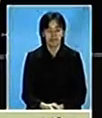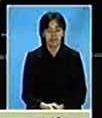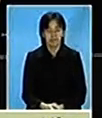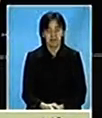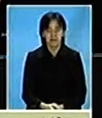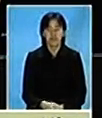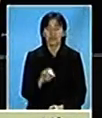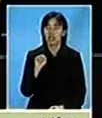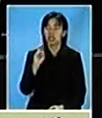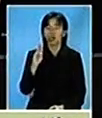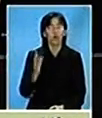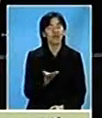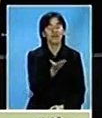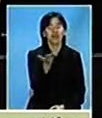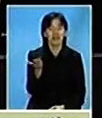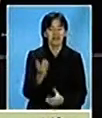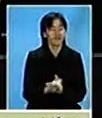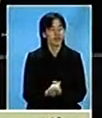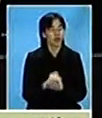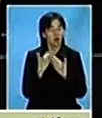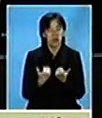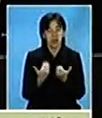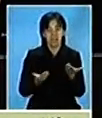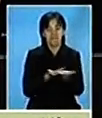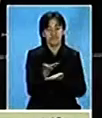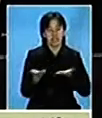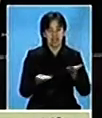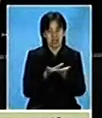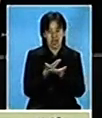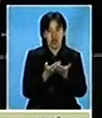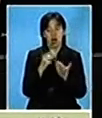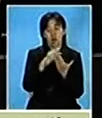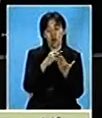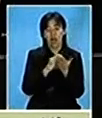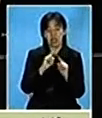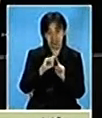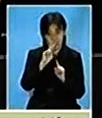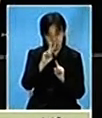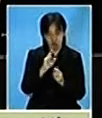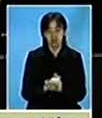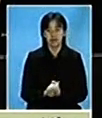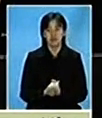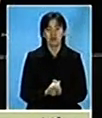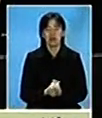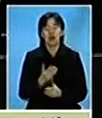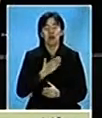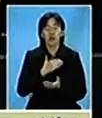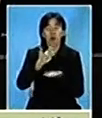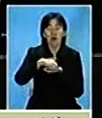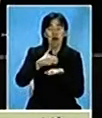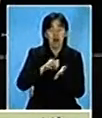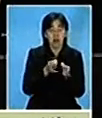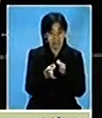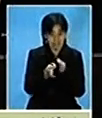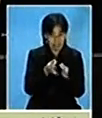ท่านสมาชิกครับวันนี้จะเป็นการพิจารณาในวาระที่2นะครับเพราะฉะนั้นผมขอทำความเข้าใจกับท่านส